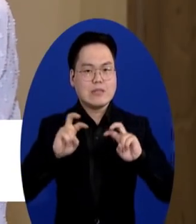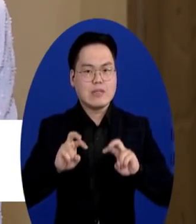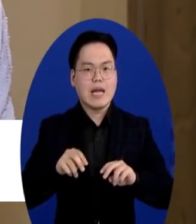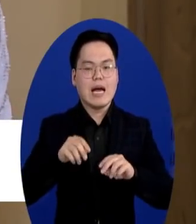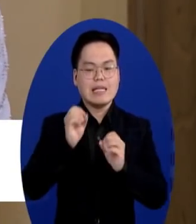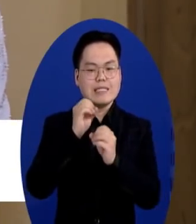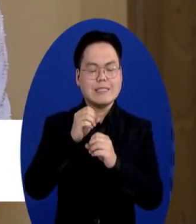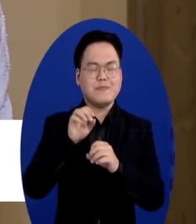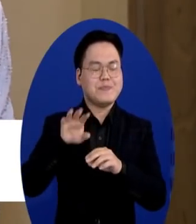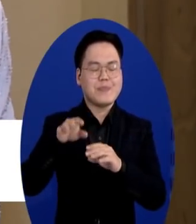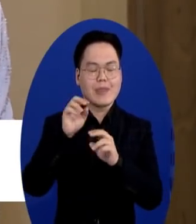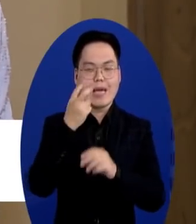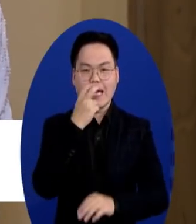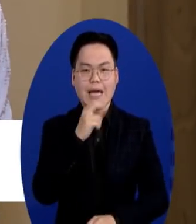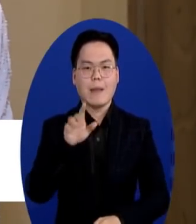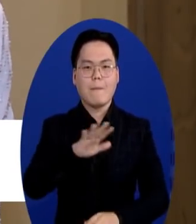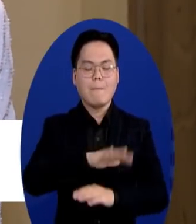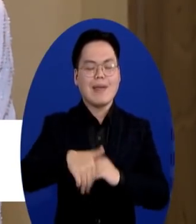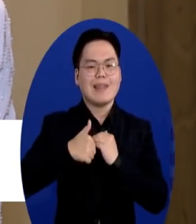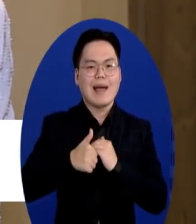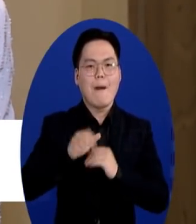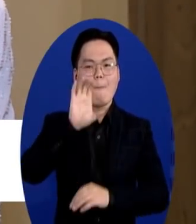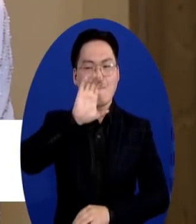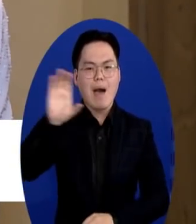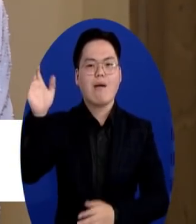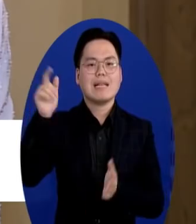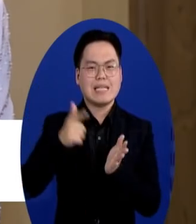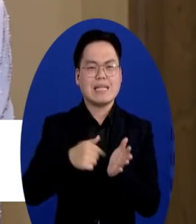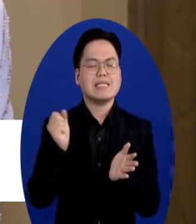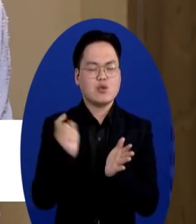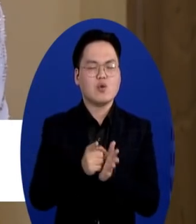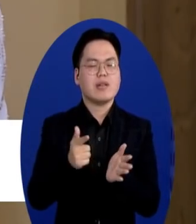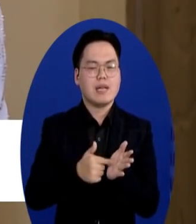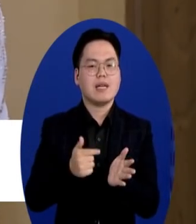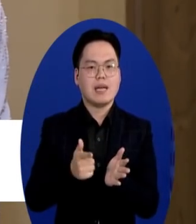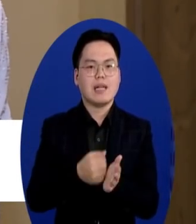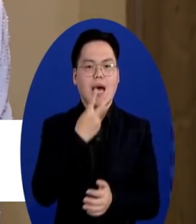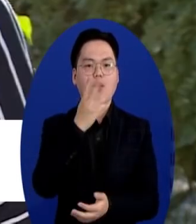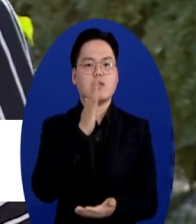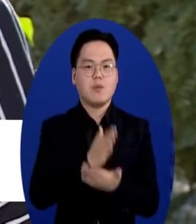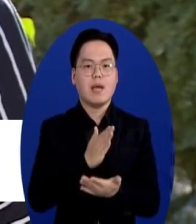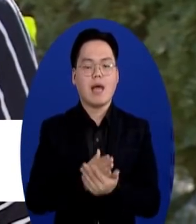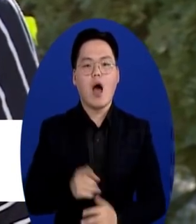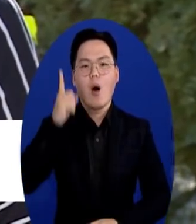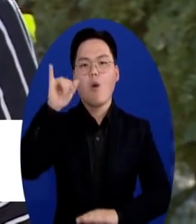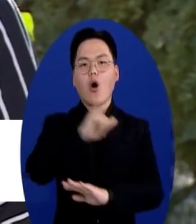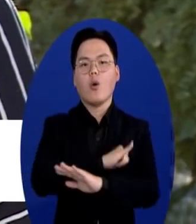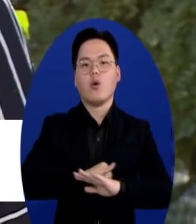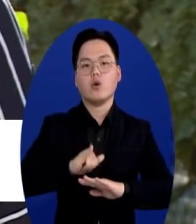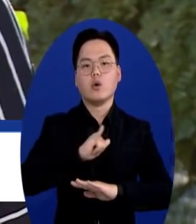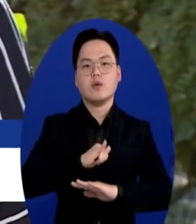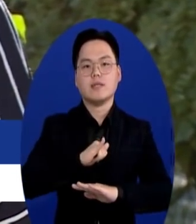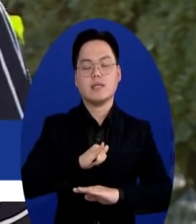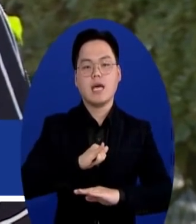зохицуулалтаар хэрэгжүүлэх юм бие даасан байгууллага бол зайлшгүй хэрэгтэй юм байна гэдэг нь бол харагдчихаг. Монгол улсын хэмжээнд бол